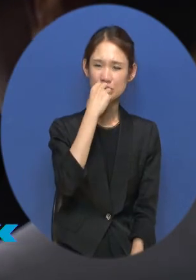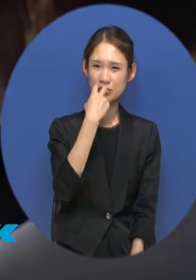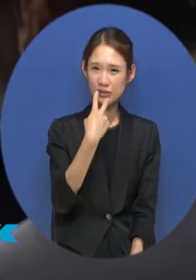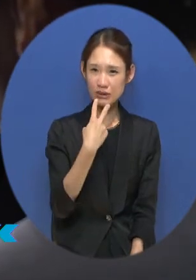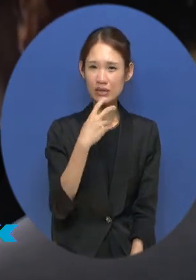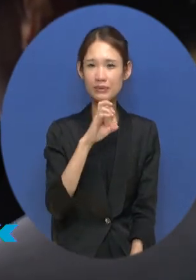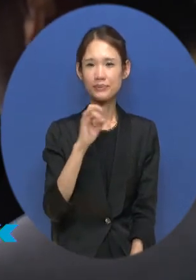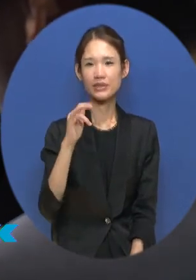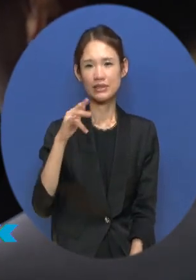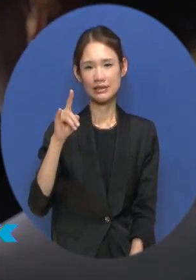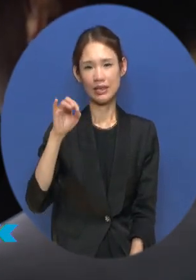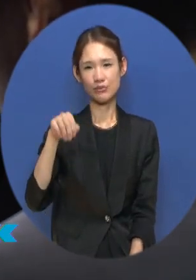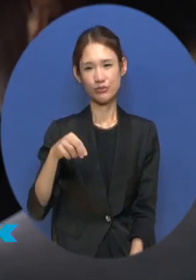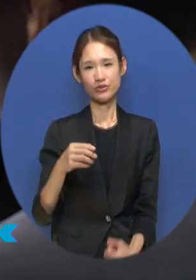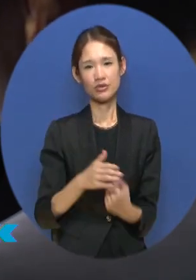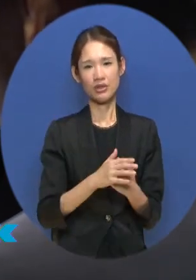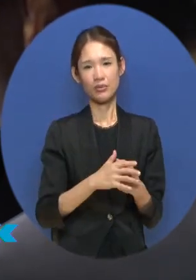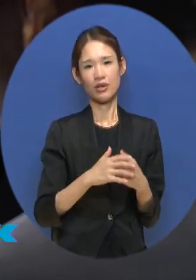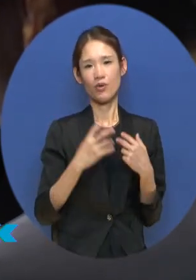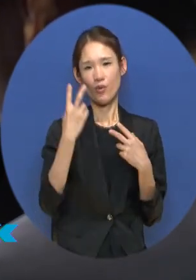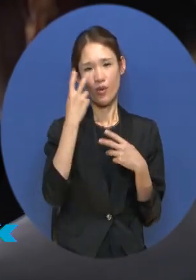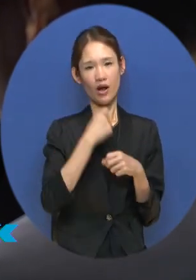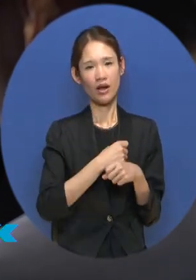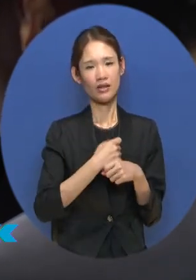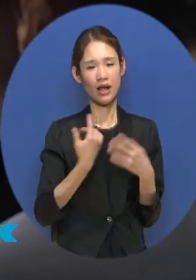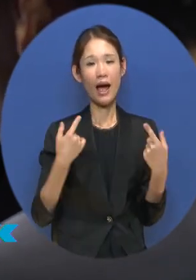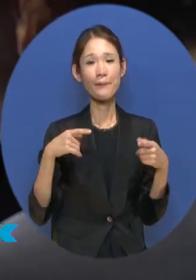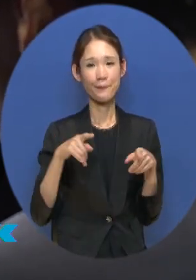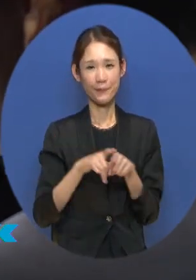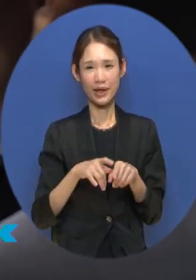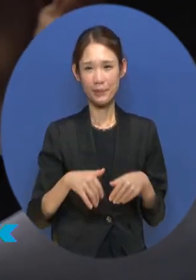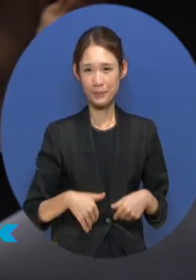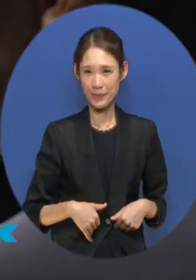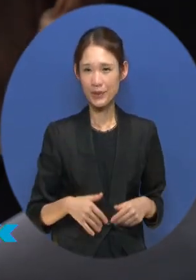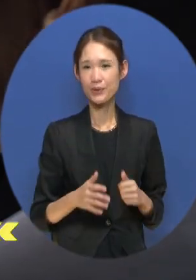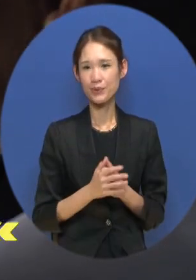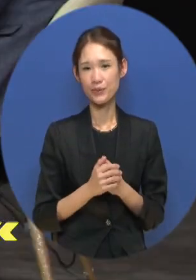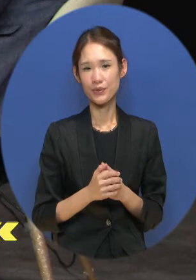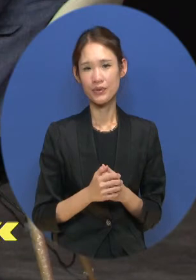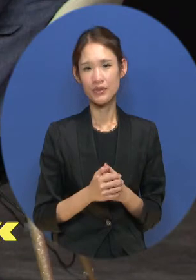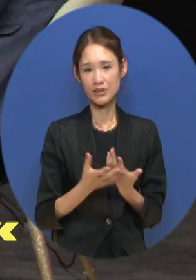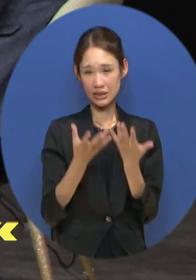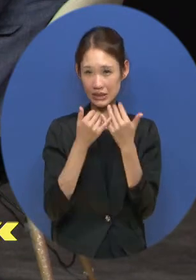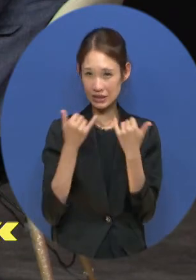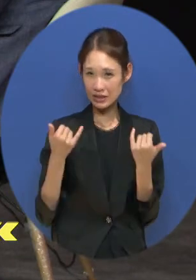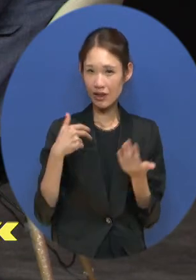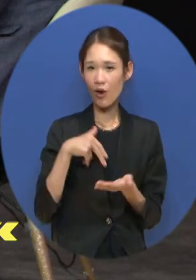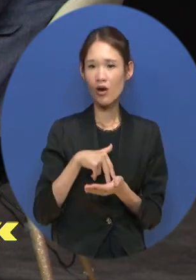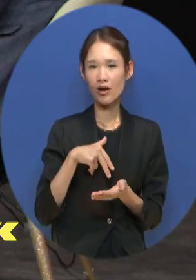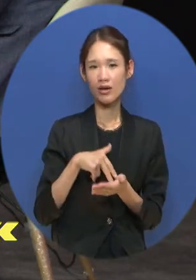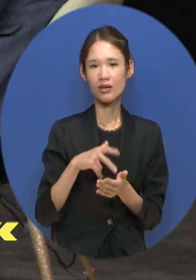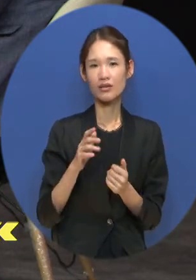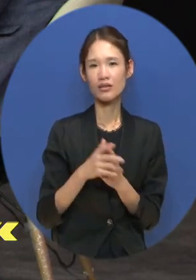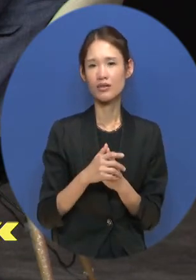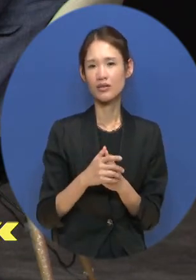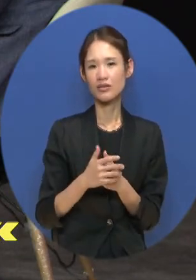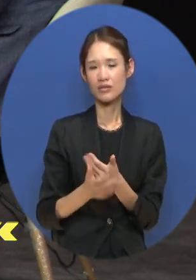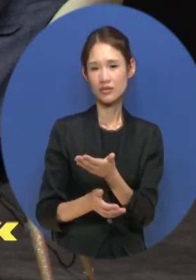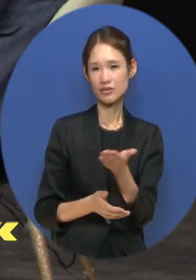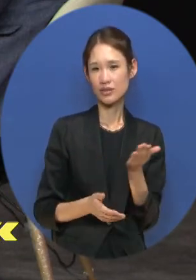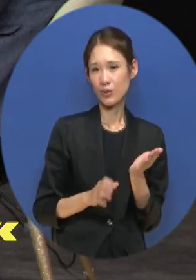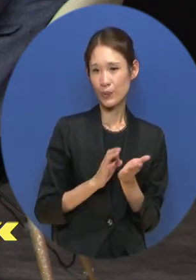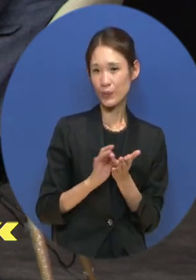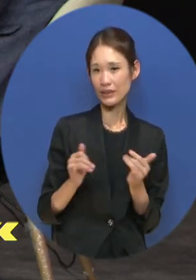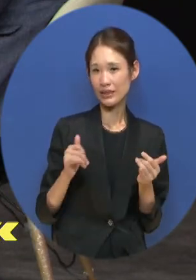악취라든가 미생물에 의한 관리도 병행되어야 될 것 같습니다. 이게 이제 시청자 입장에서 또